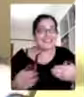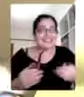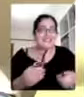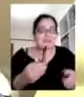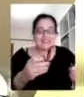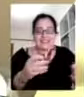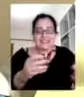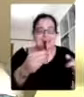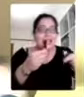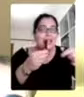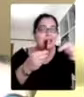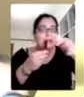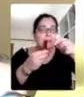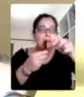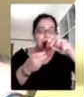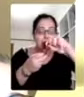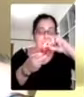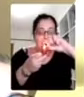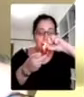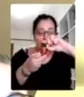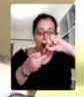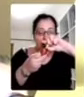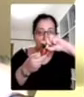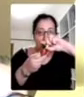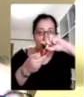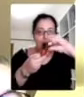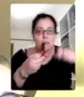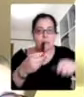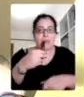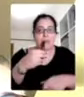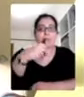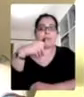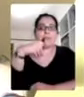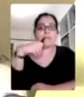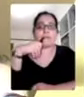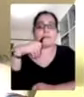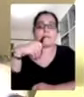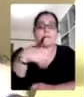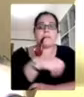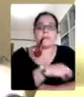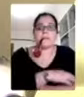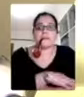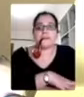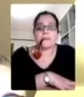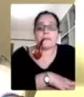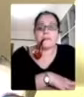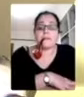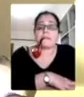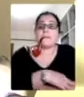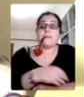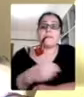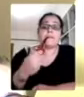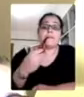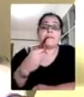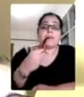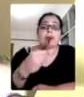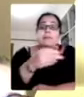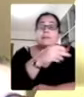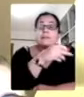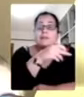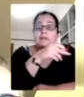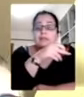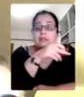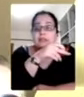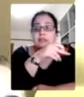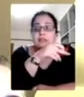diye. Ya orada da dedik o kadar paylaşın soru varsa falan filan diye hiç soran çıkmadı da burada çatır çatır